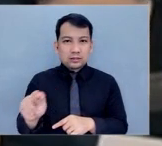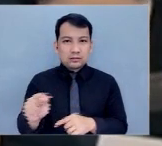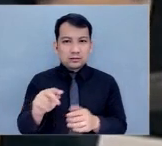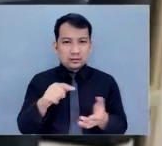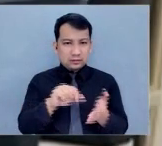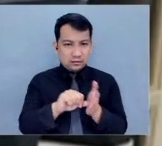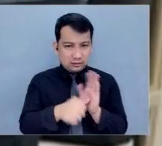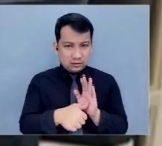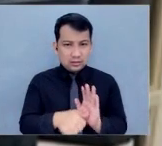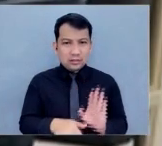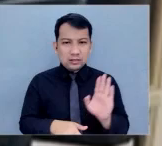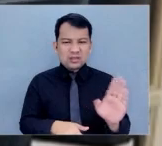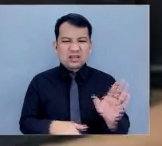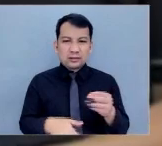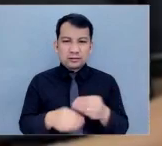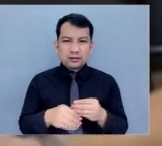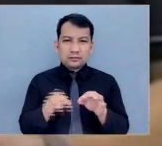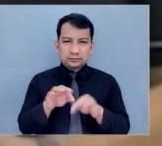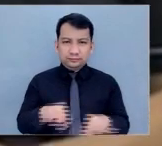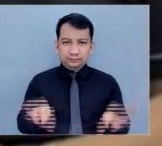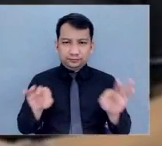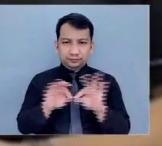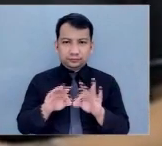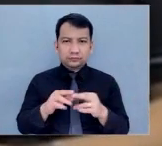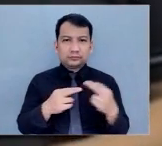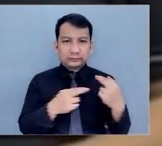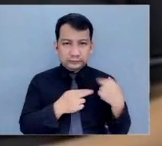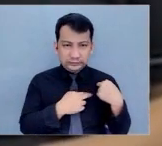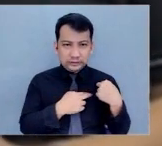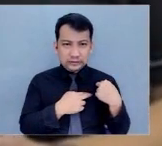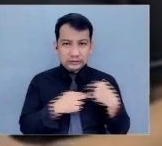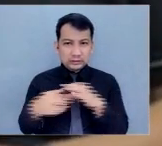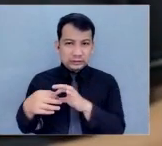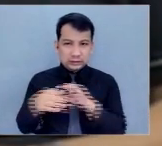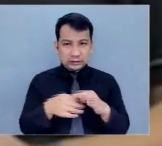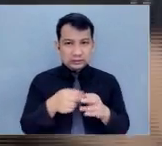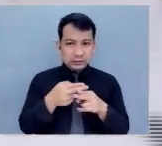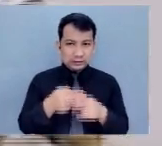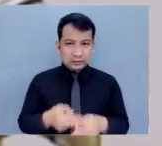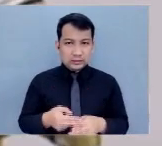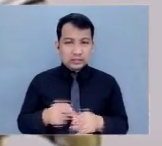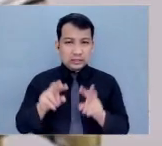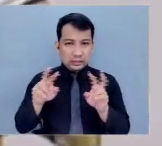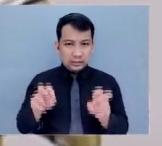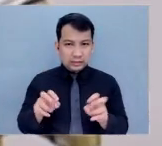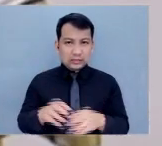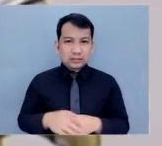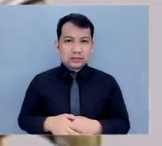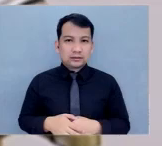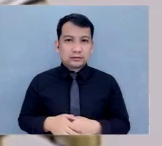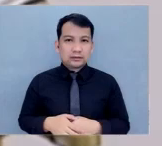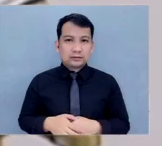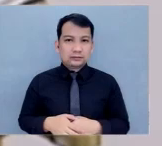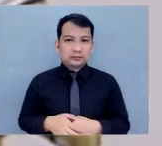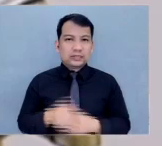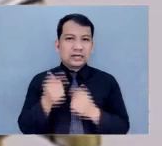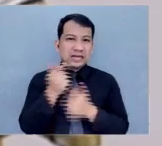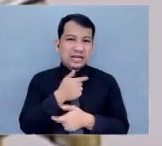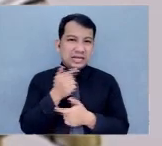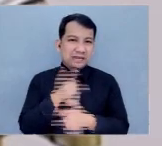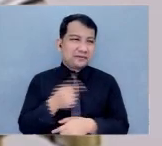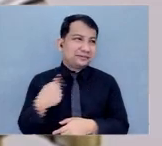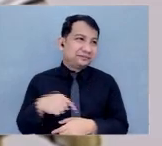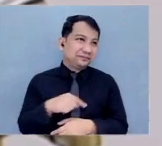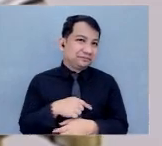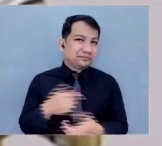at Suntay na kailangan may managot sa pagkakadawit sa kanila sa issue. So kami, pinatatawanan lang talaga namin, but at